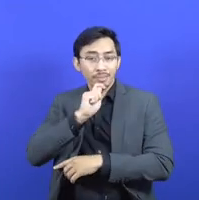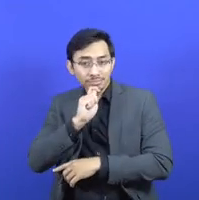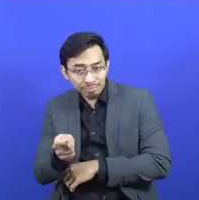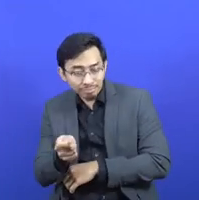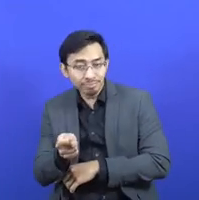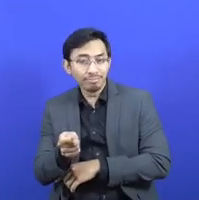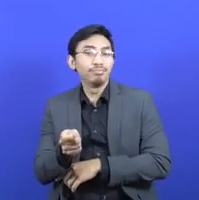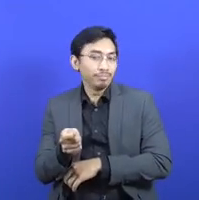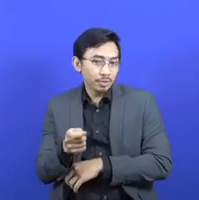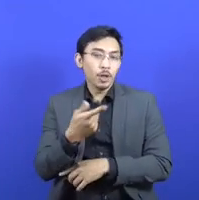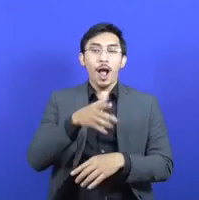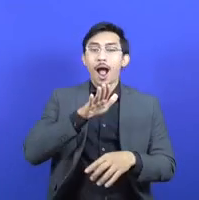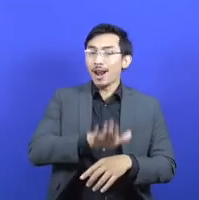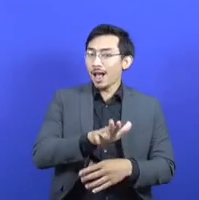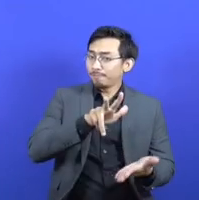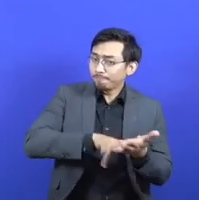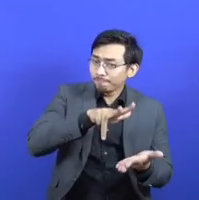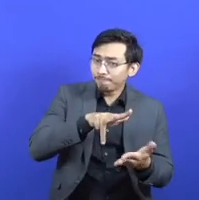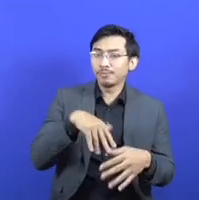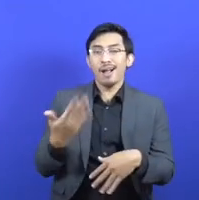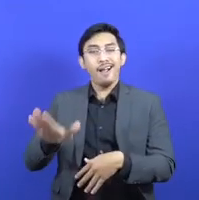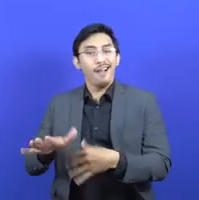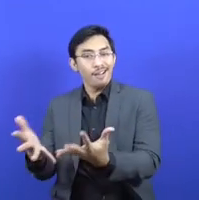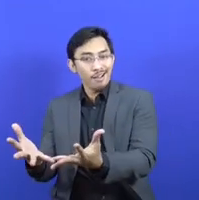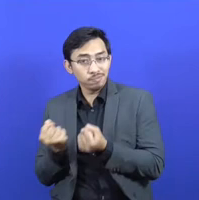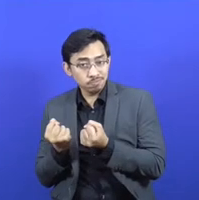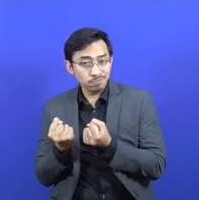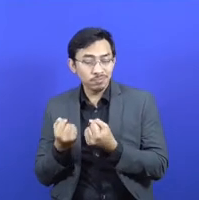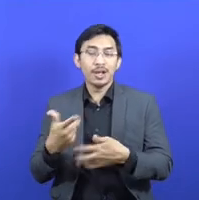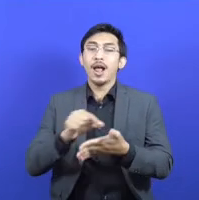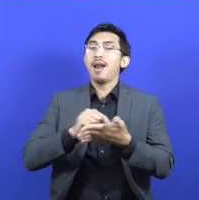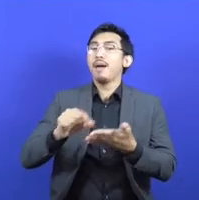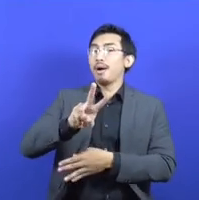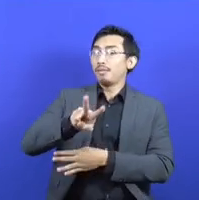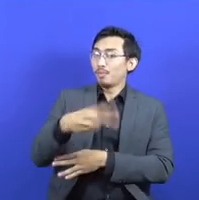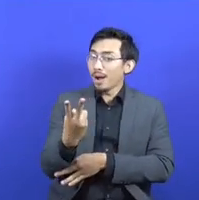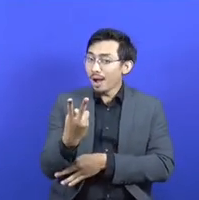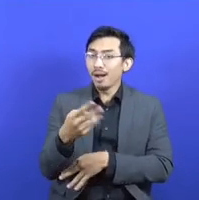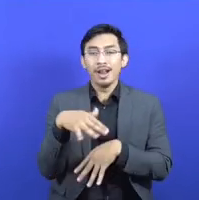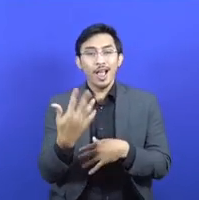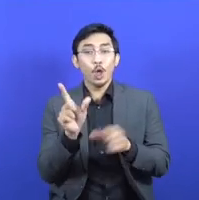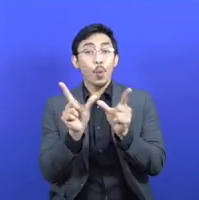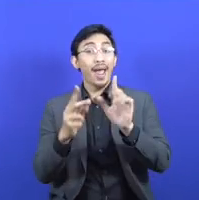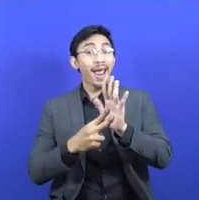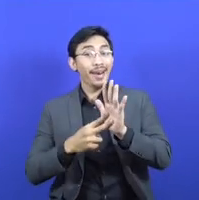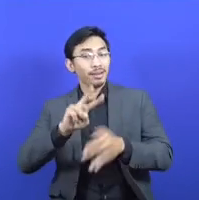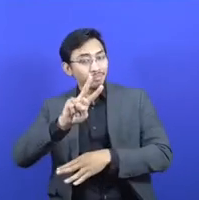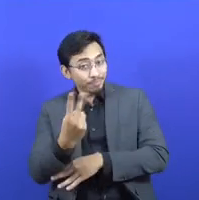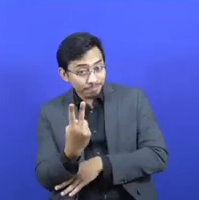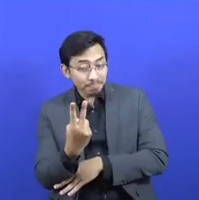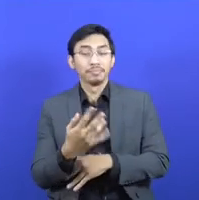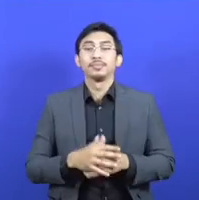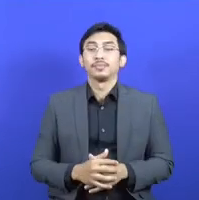perceraian, pengakuan anak, pengesahan anak, pengangkatan anak, perubahan nama, dan perubahan